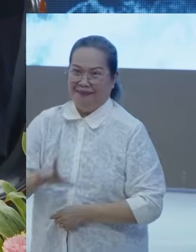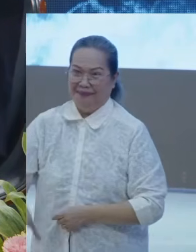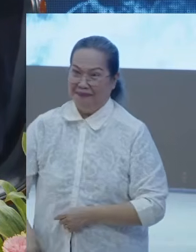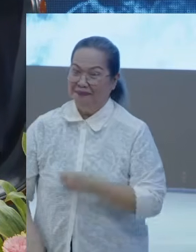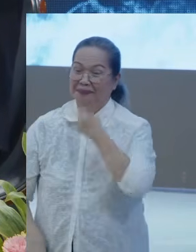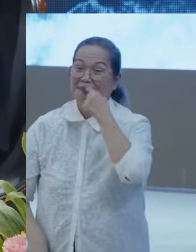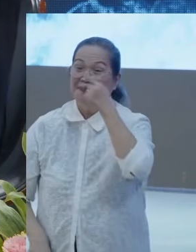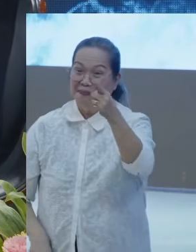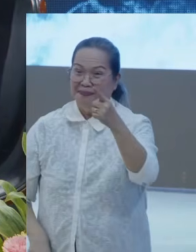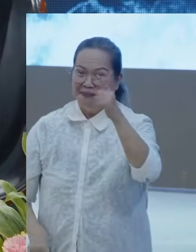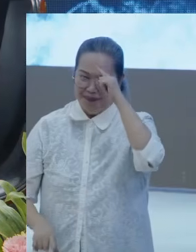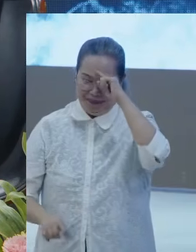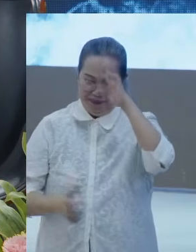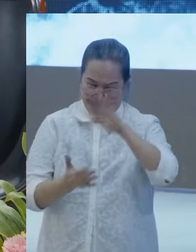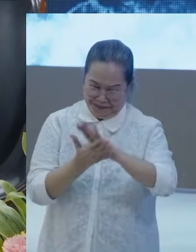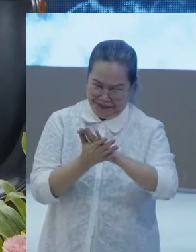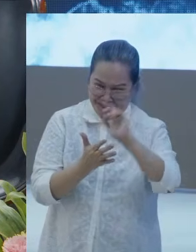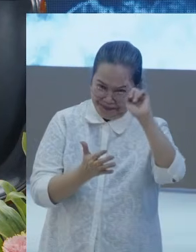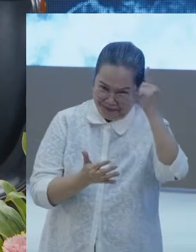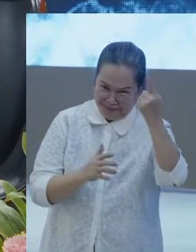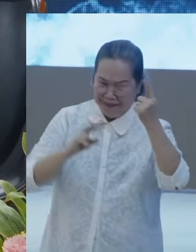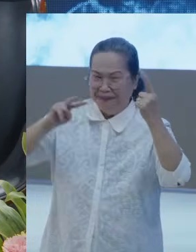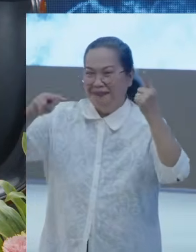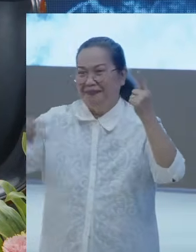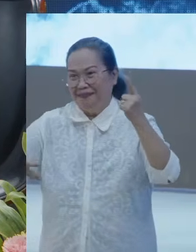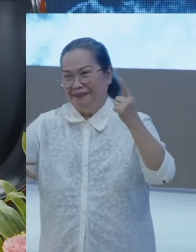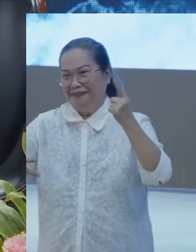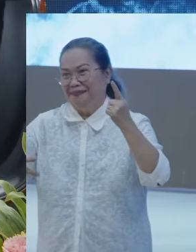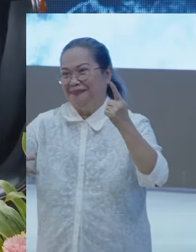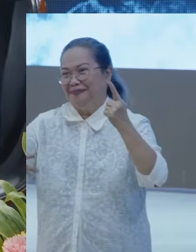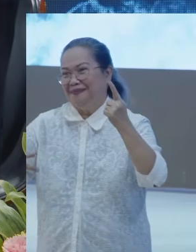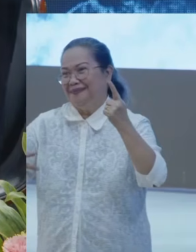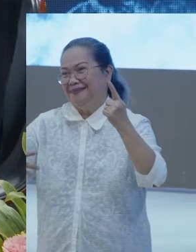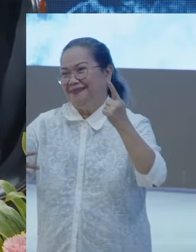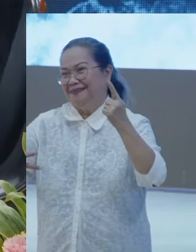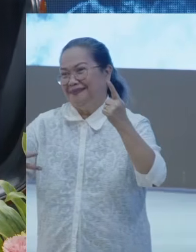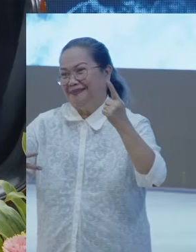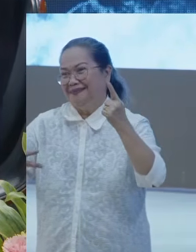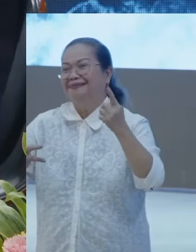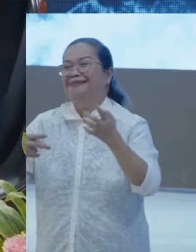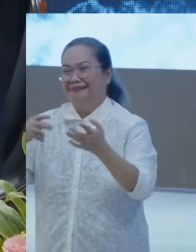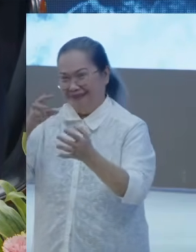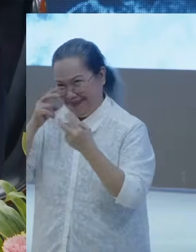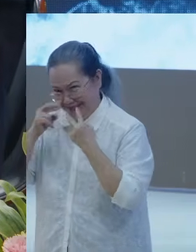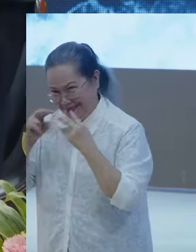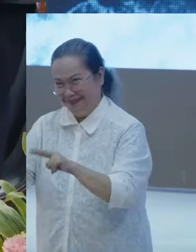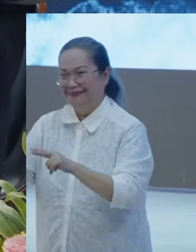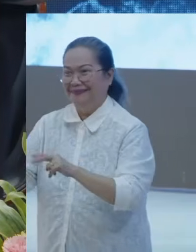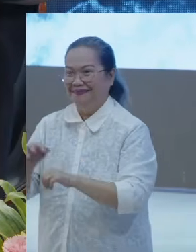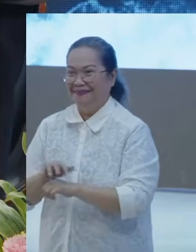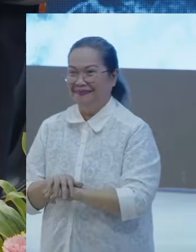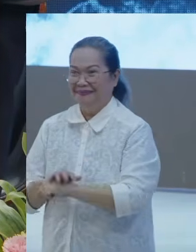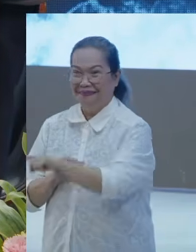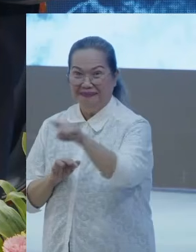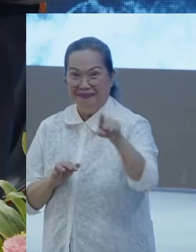see. Kaya yung faith na nagliligtas ay hindi nagmumula sa atin.